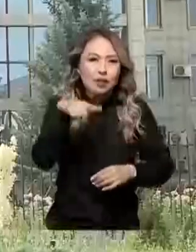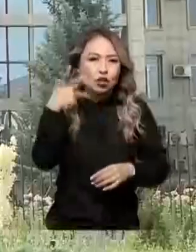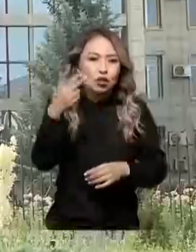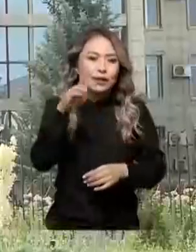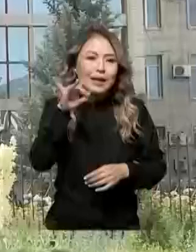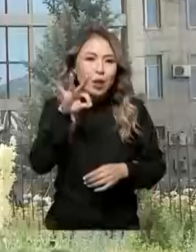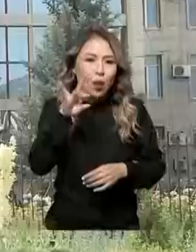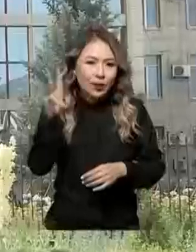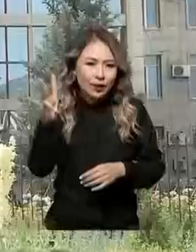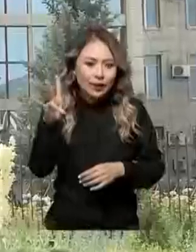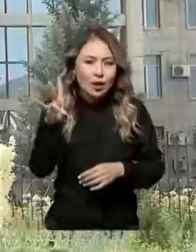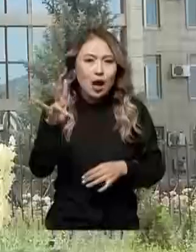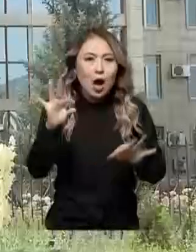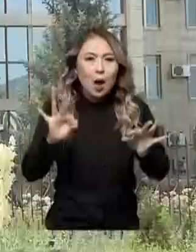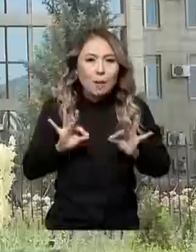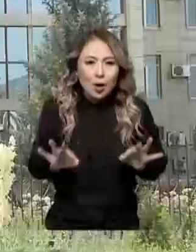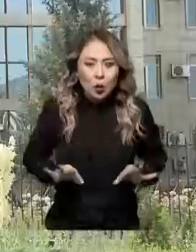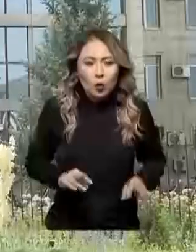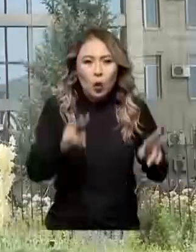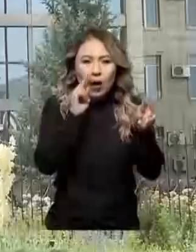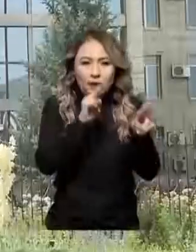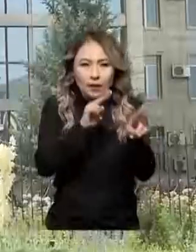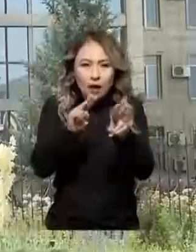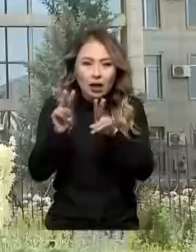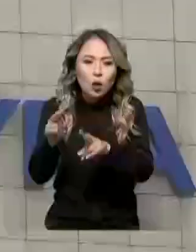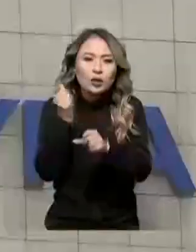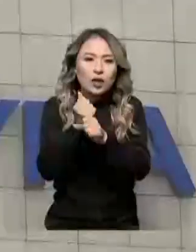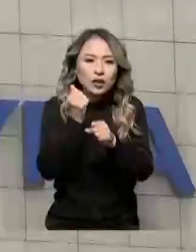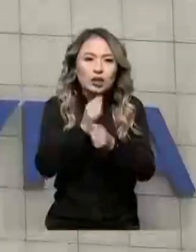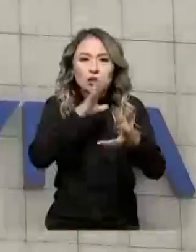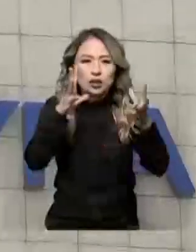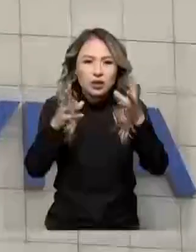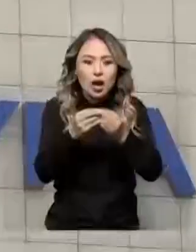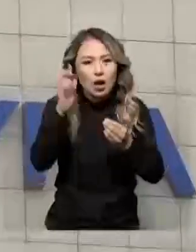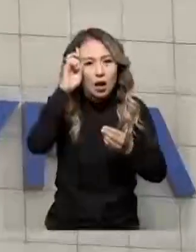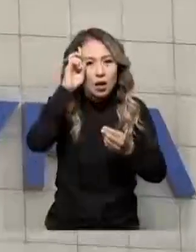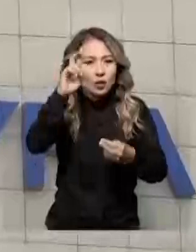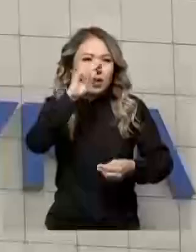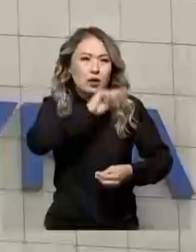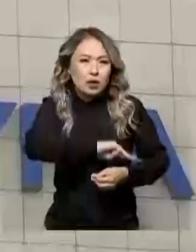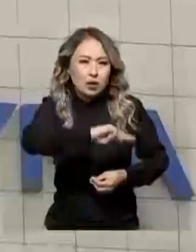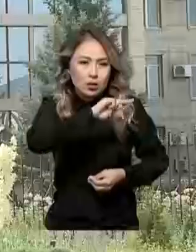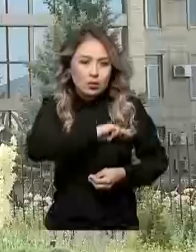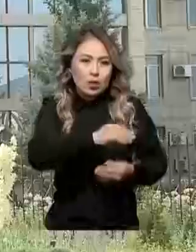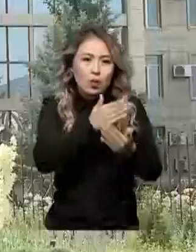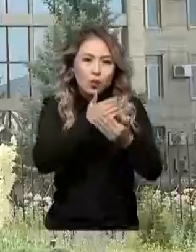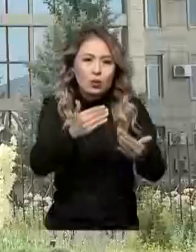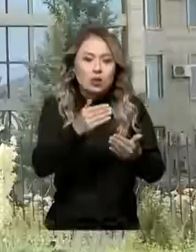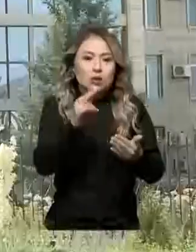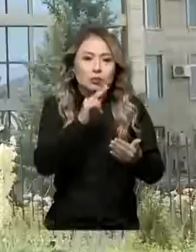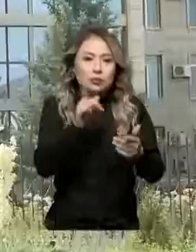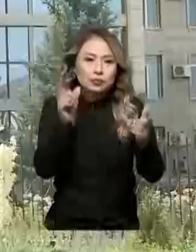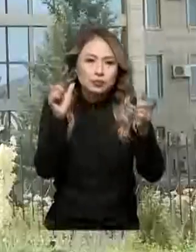теңге құрайды. Прокурорлық қадағалау актісінің қаралу нәтижесі бойынша мемлекеттік құзырлы органдармен олардың құқықтары